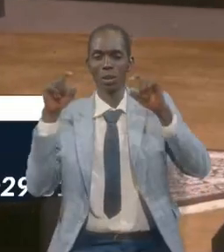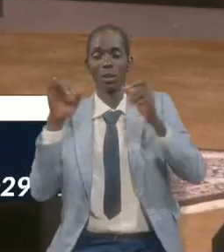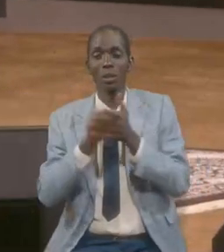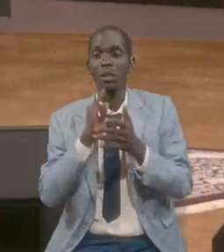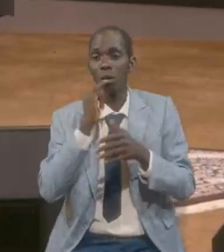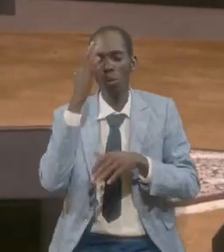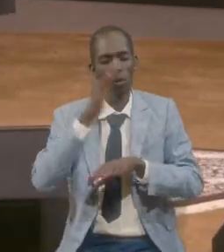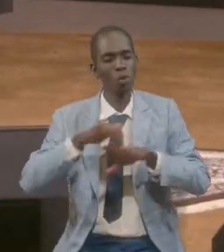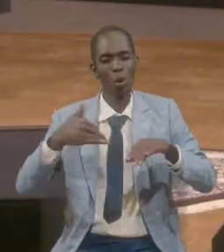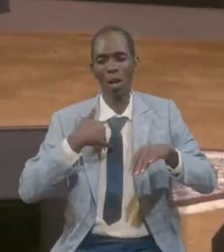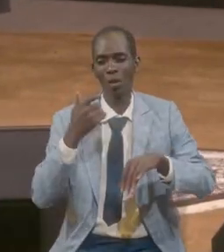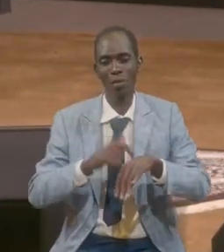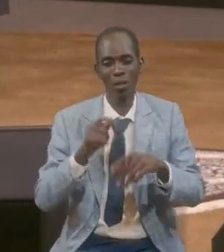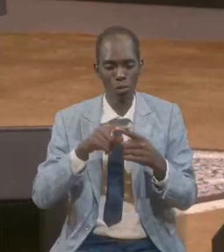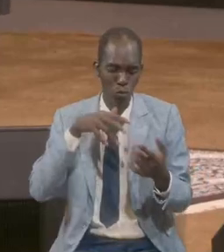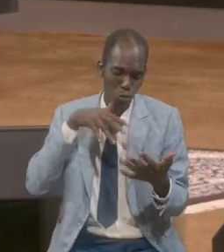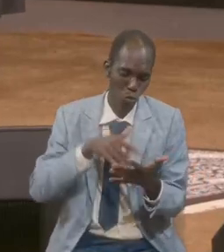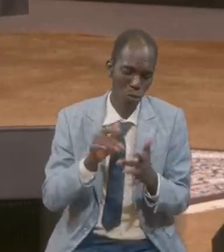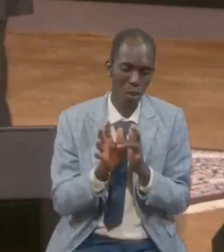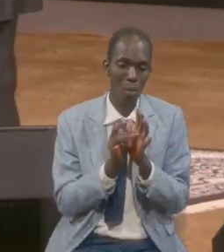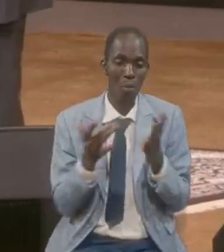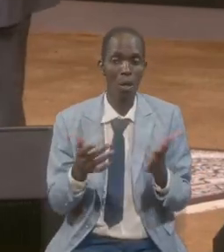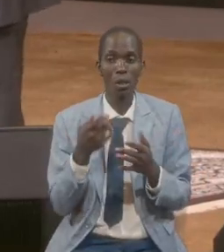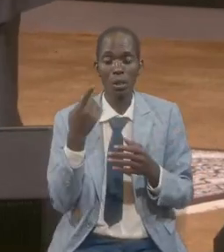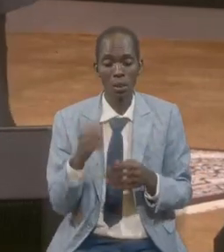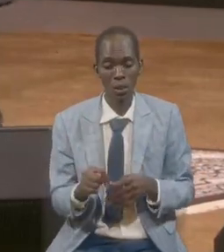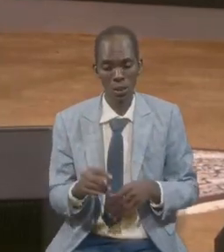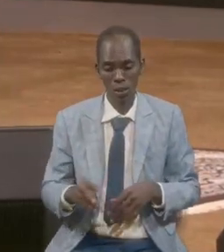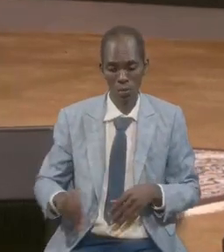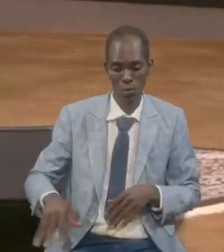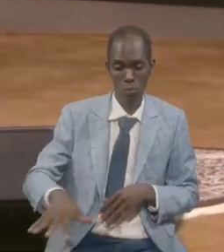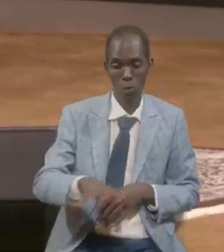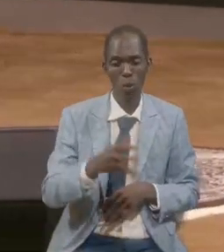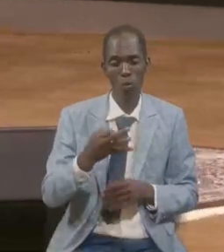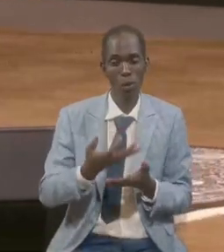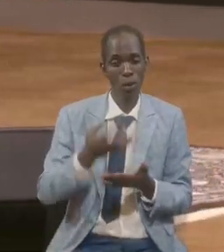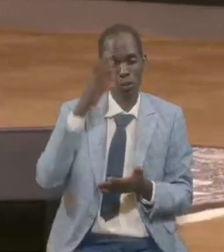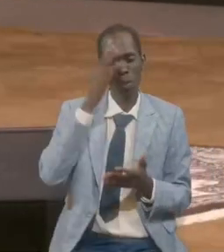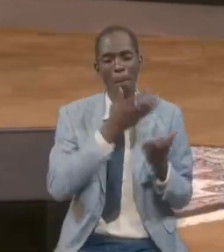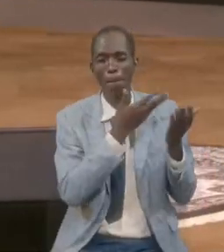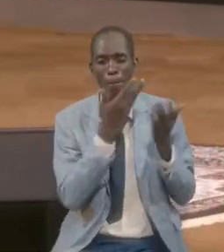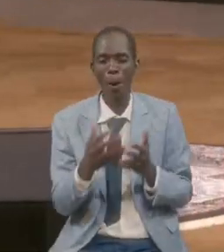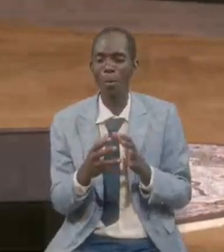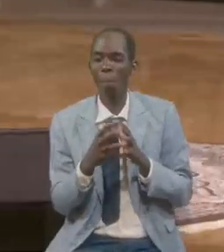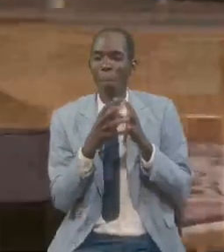diplômes. Ils ne peuvent pas étudier la Bible. Les terres d'un homme riche avaient beaucoup rapporté. C'est